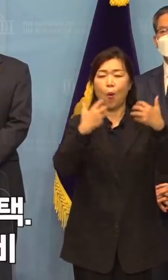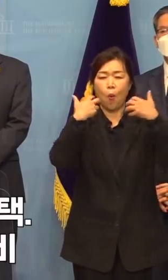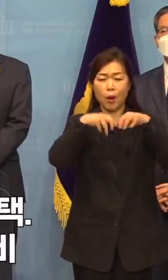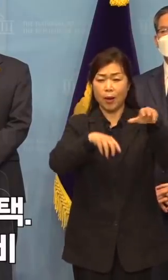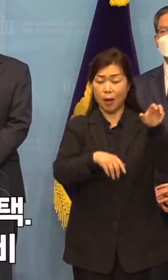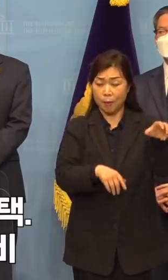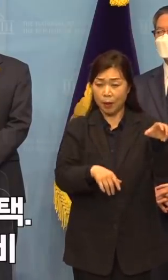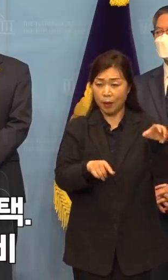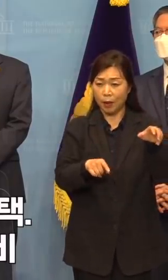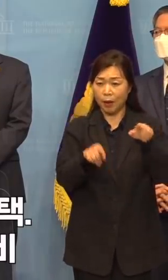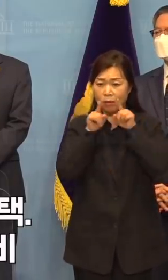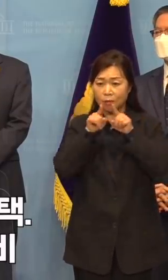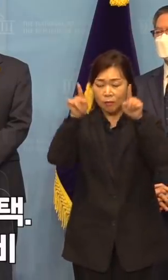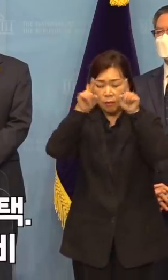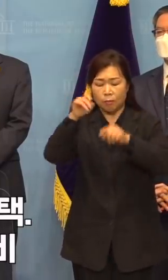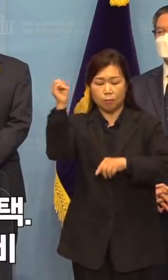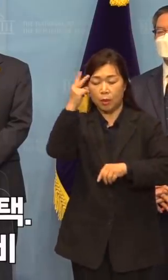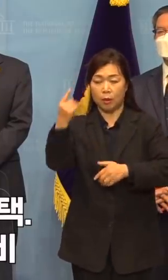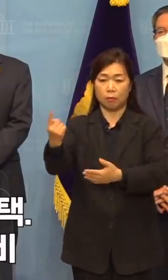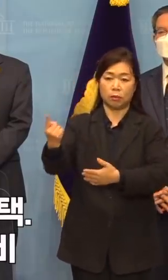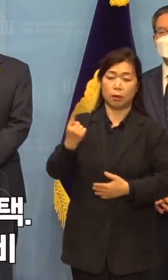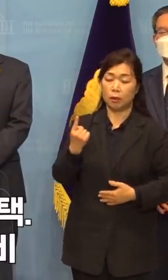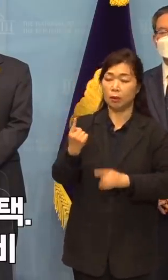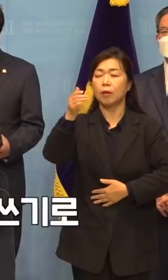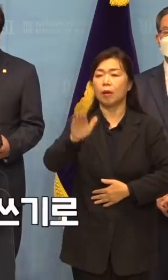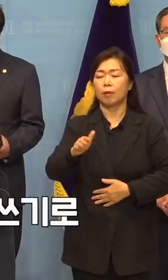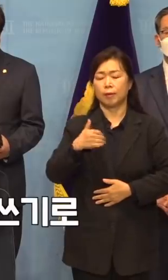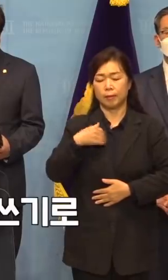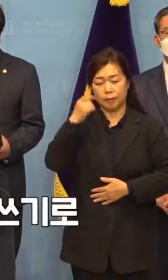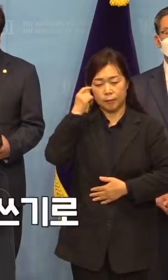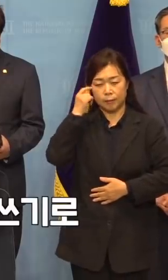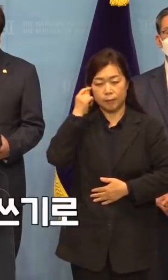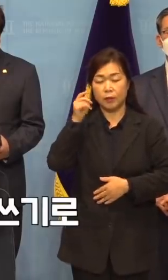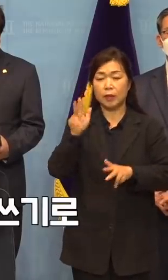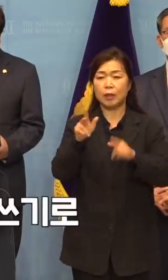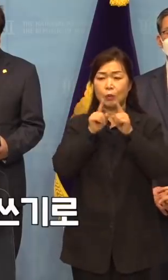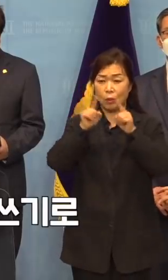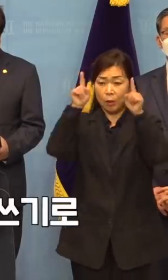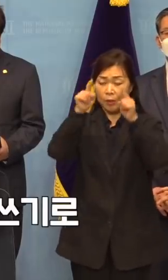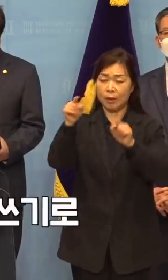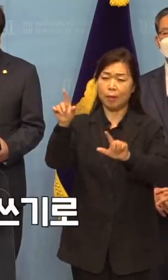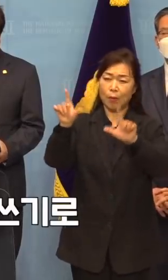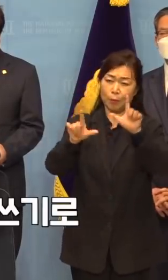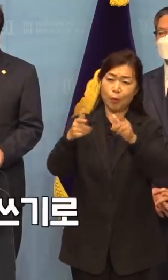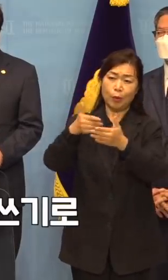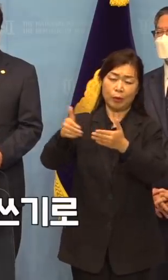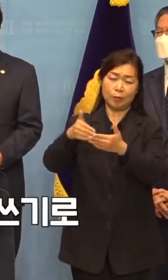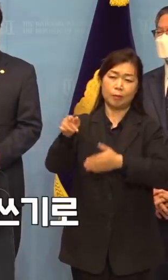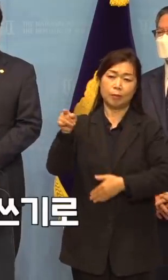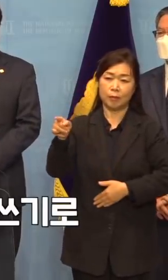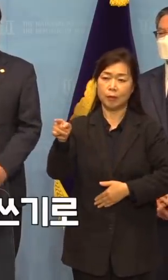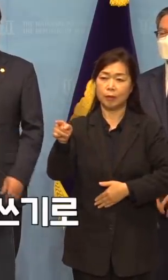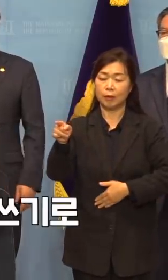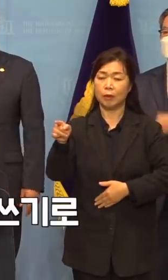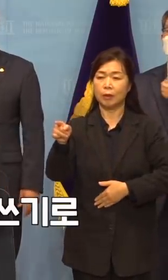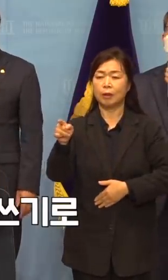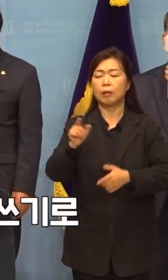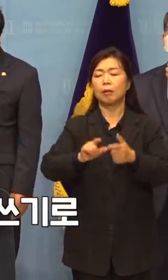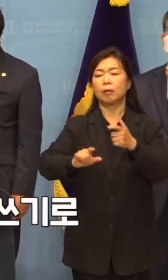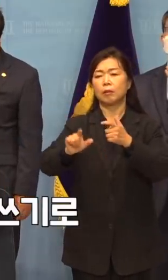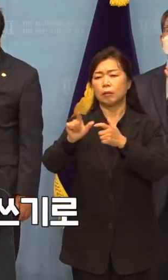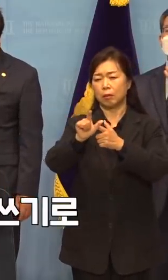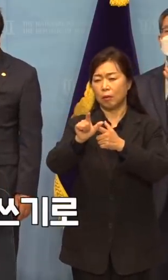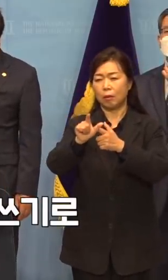도깨비 갑자기 나타났습니다. 이 도깨비의 실체를 더